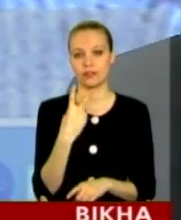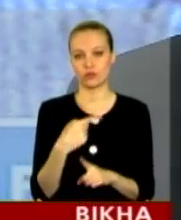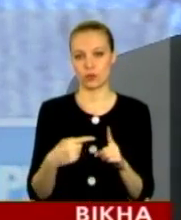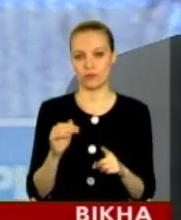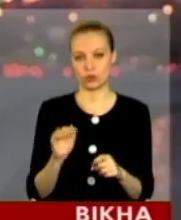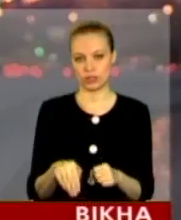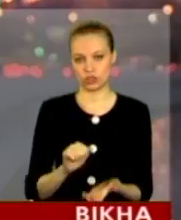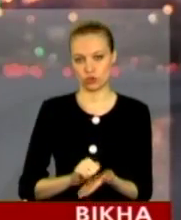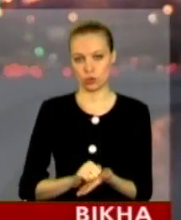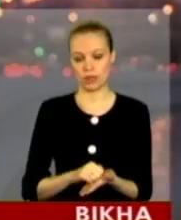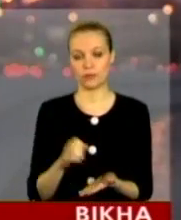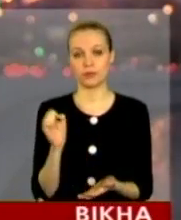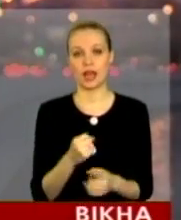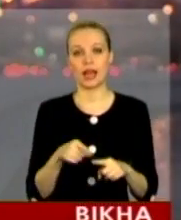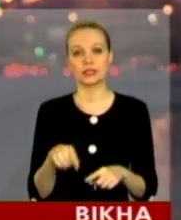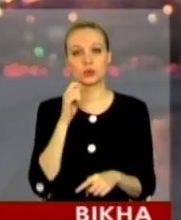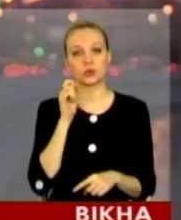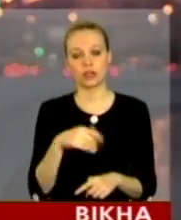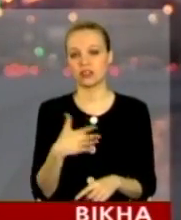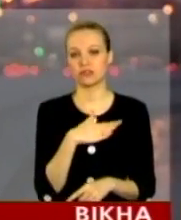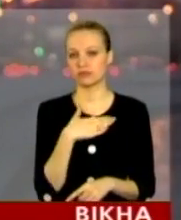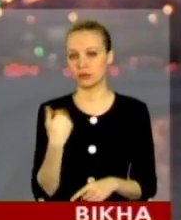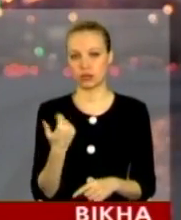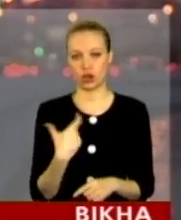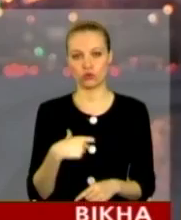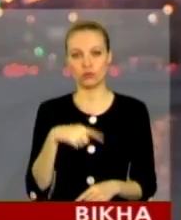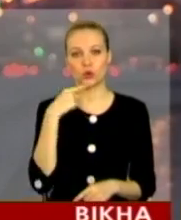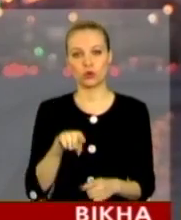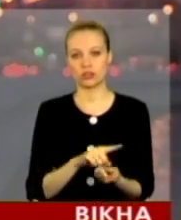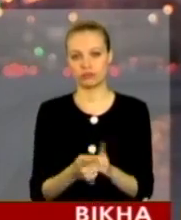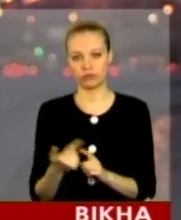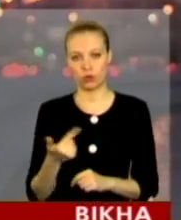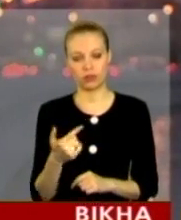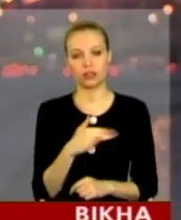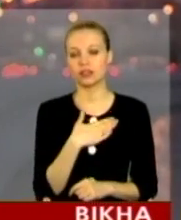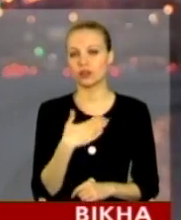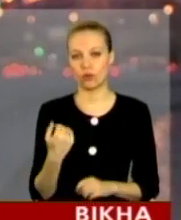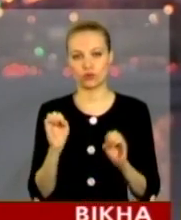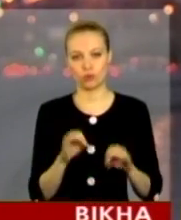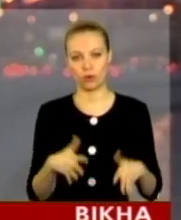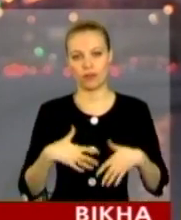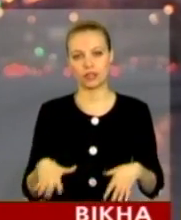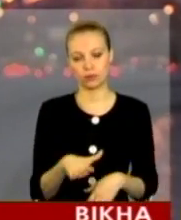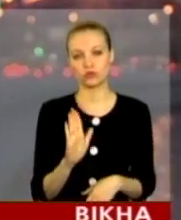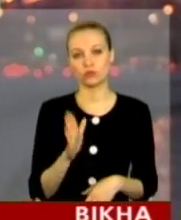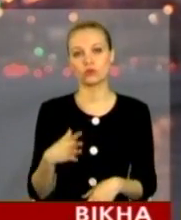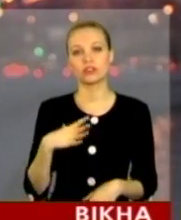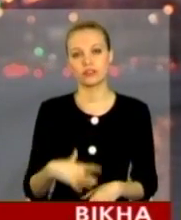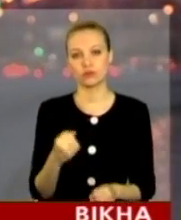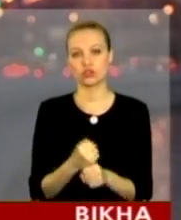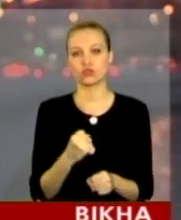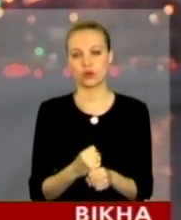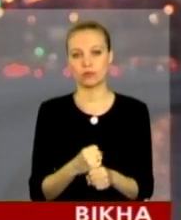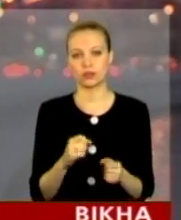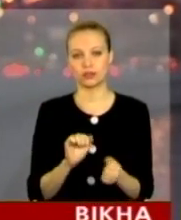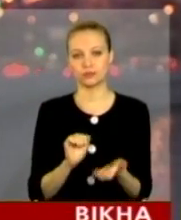2,5 тысяч документов. А от ті українці, які не бажають собі російського громадянства і не хочуть покидати півострів, будуть вимушені зробити